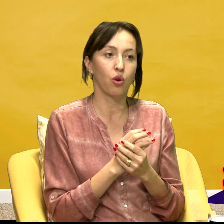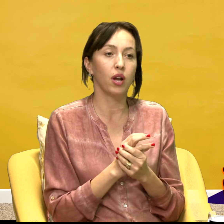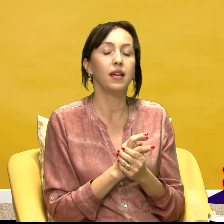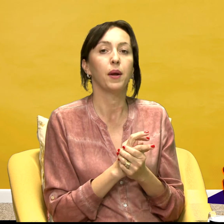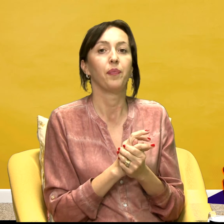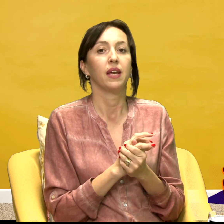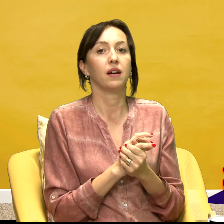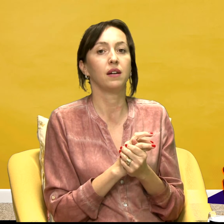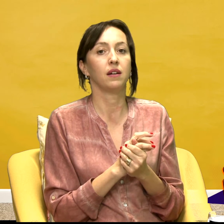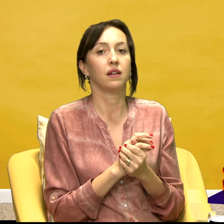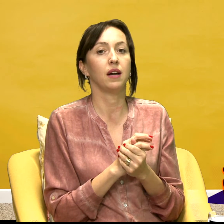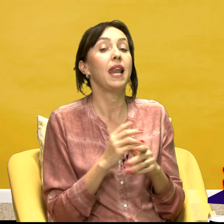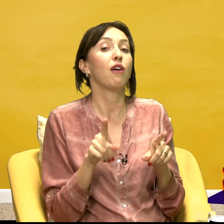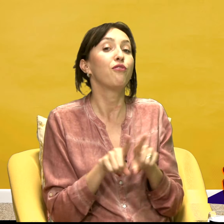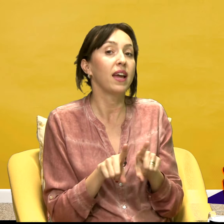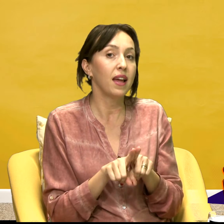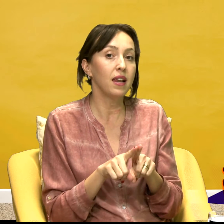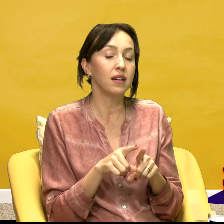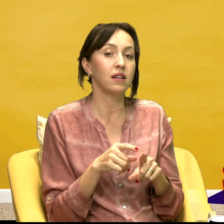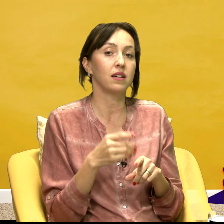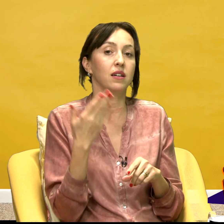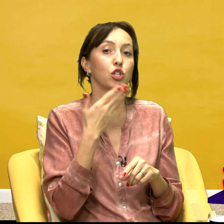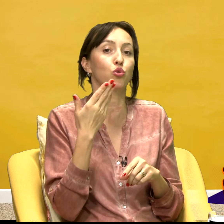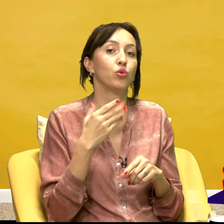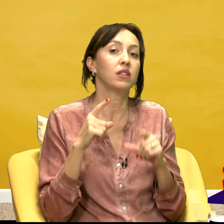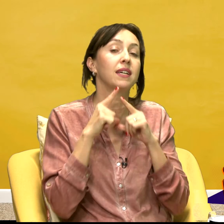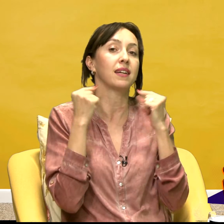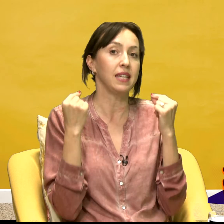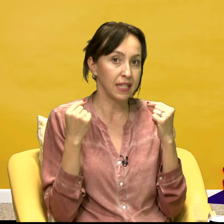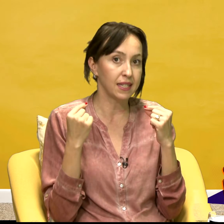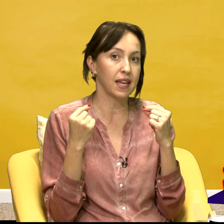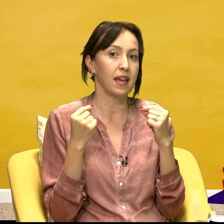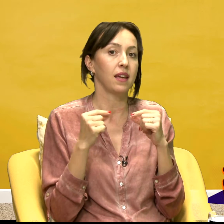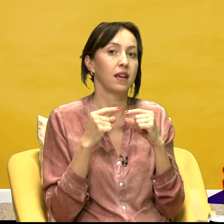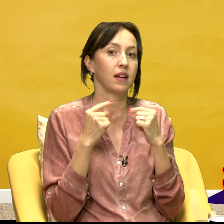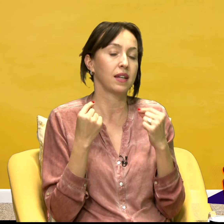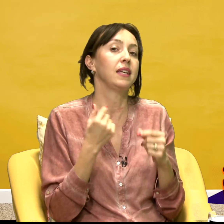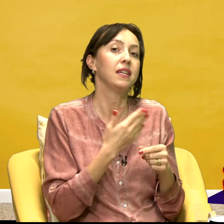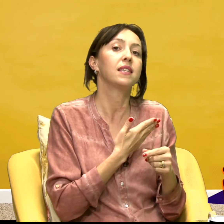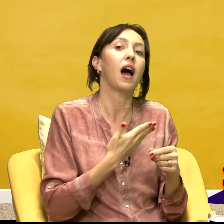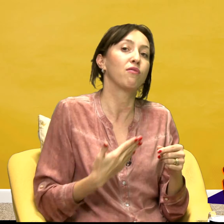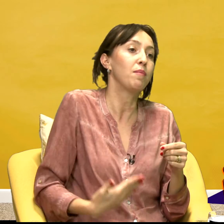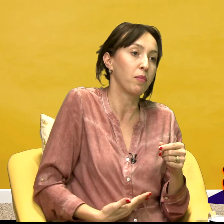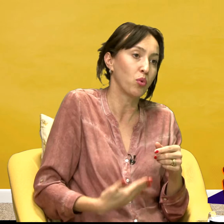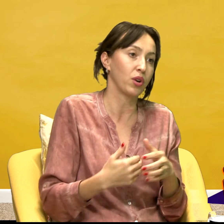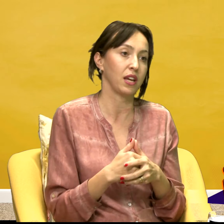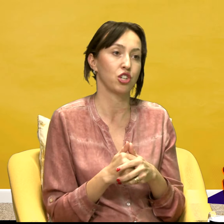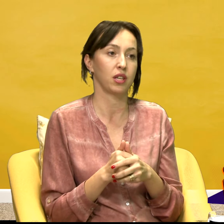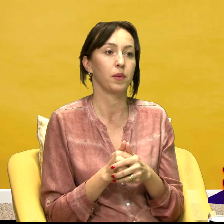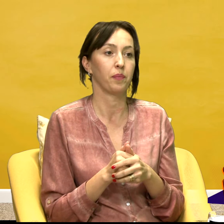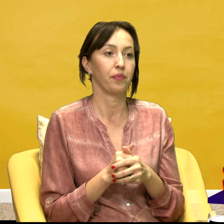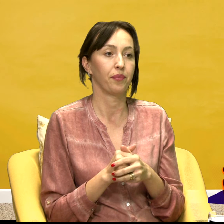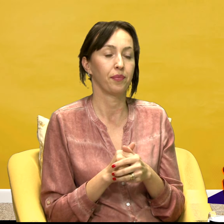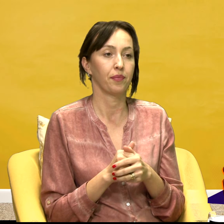Sunt școli, la fel sunt grădinițe. Grădinițe avem la